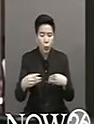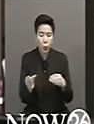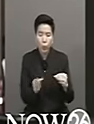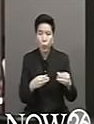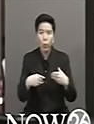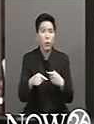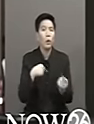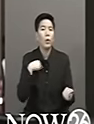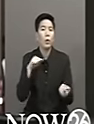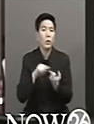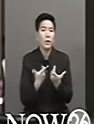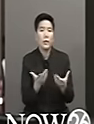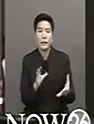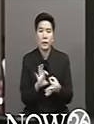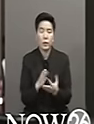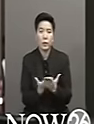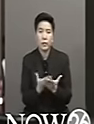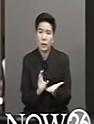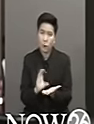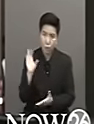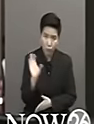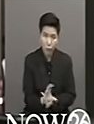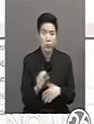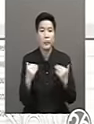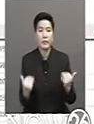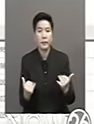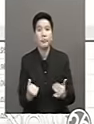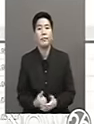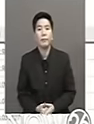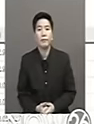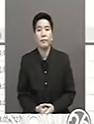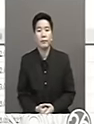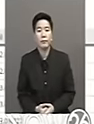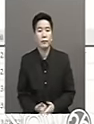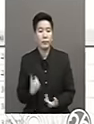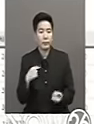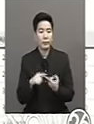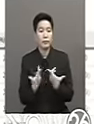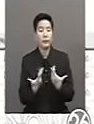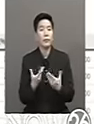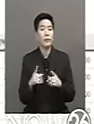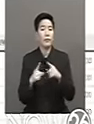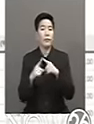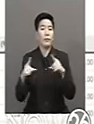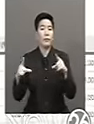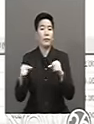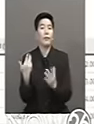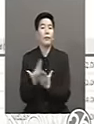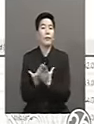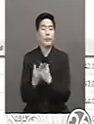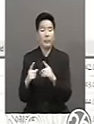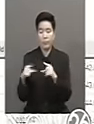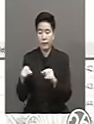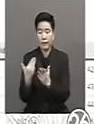มากนะครับกับการลงการลงทุนลาสารทุนตรงนี้ในส่วนของตลาดพันธบัตรก็เชื่อว่าความ